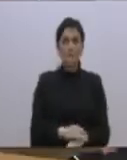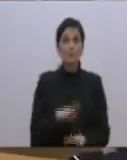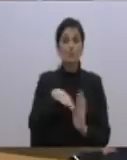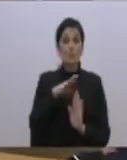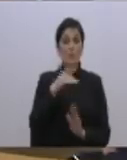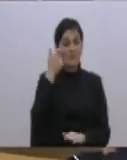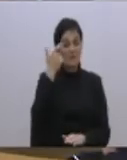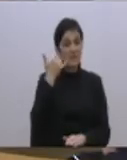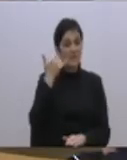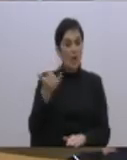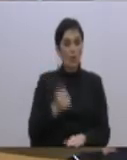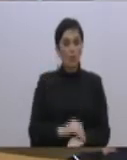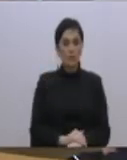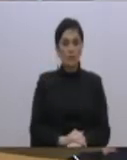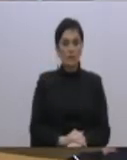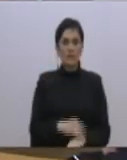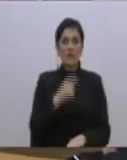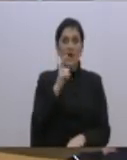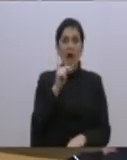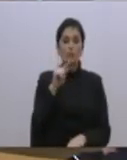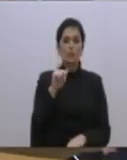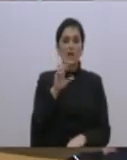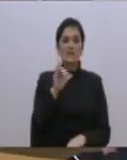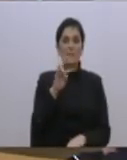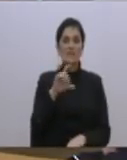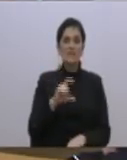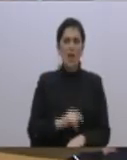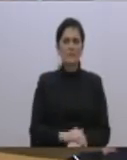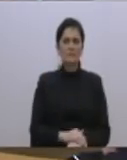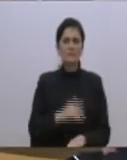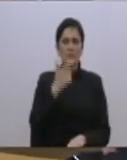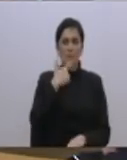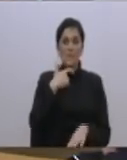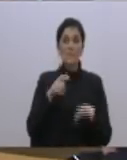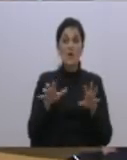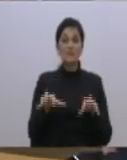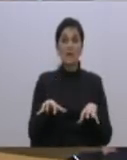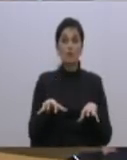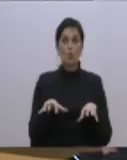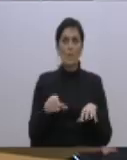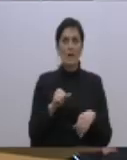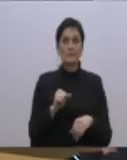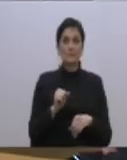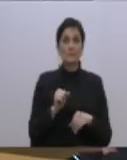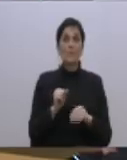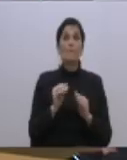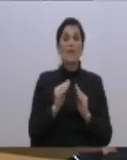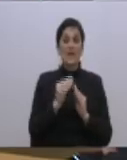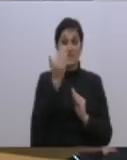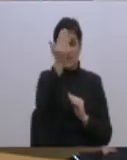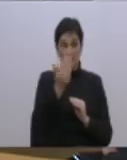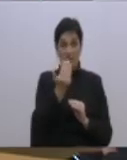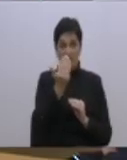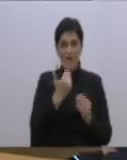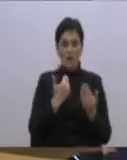jobi. Hatuna sanat. Baton tavuz domare. İsev bog martak tutkoyen,